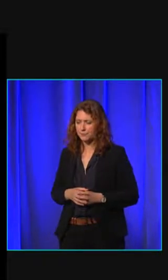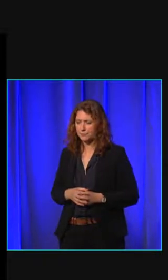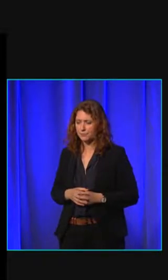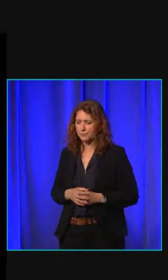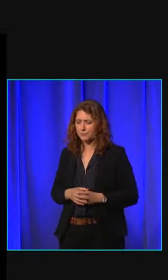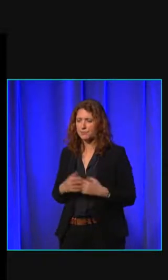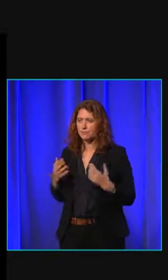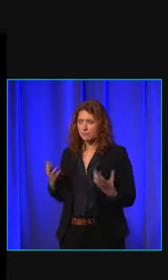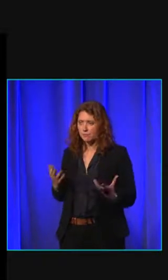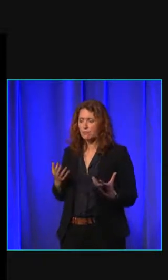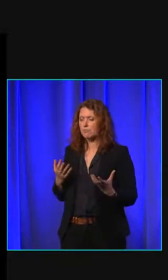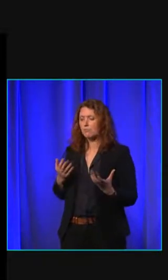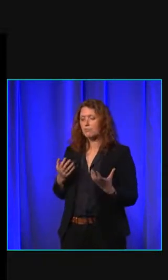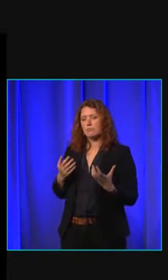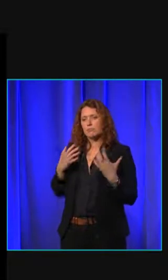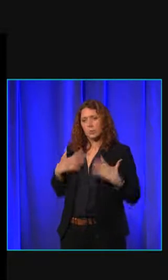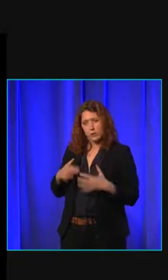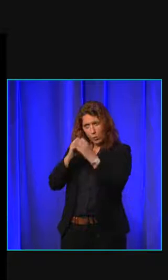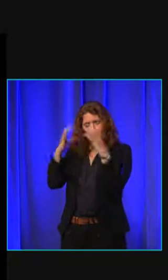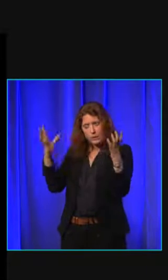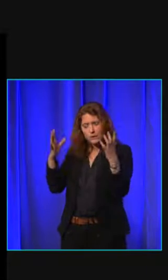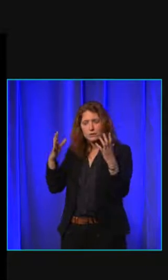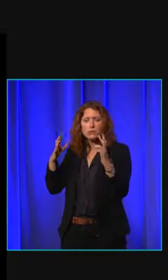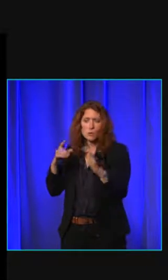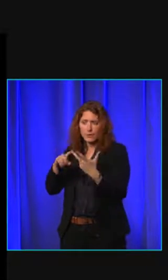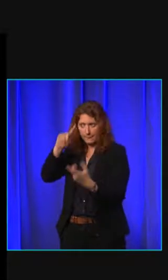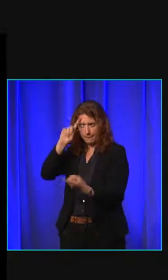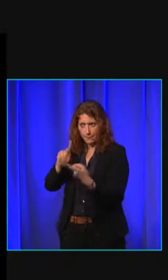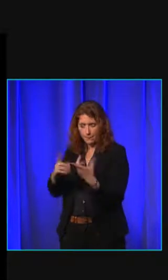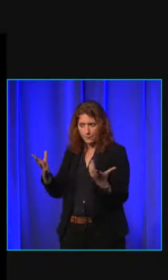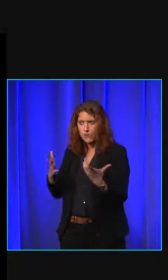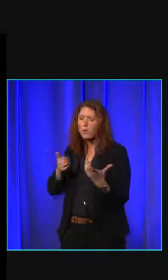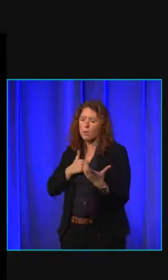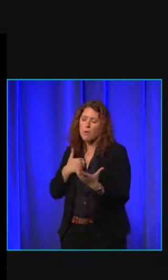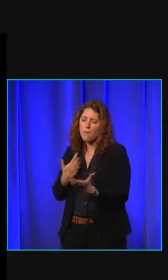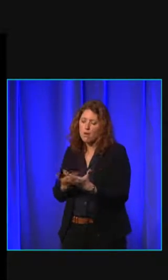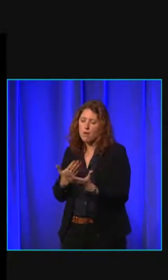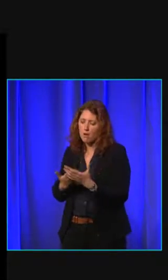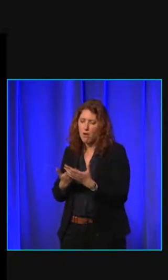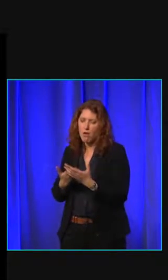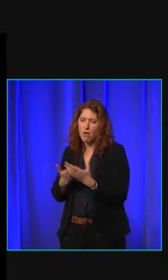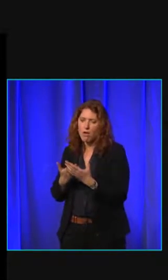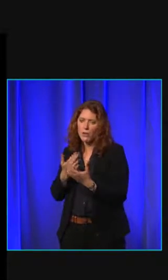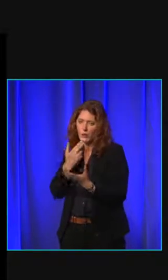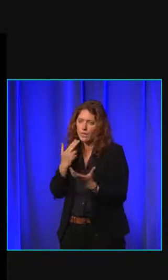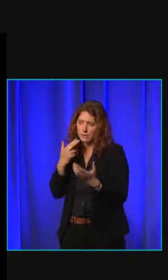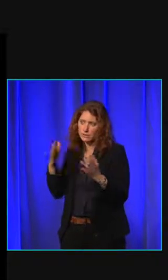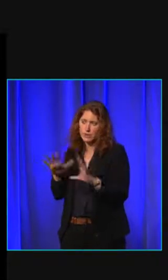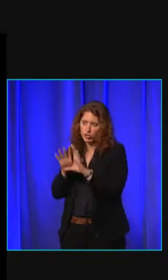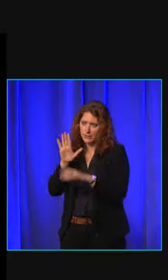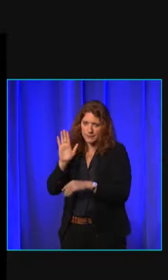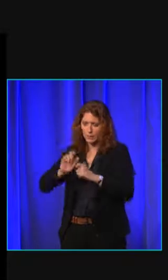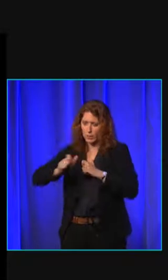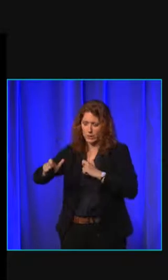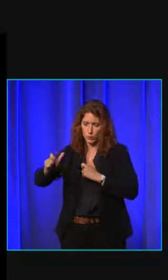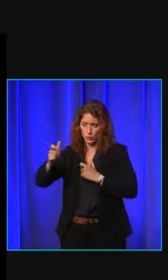Ensuite, pour fonction de la simulation motrice, et là j'utilise l'imagerie du processus de guérison, c'est pour